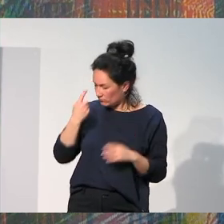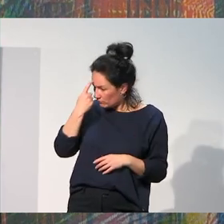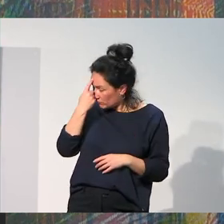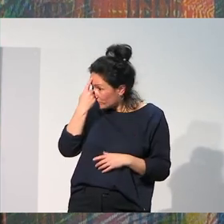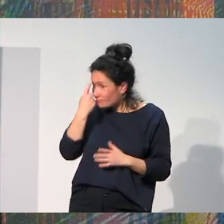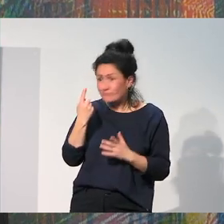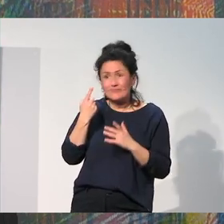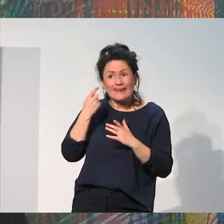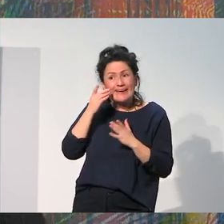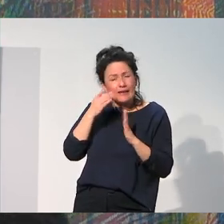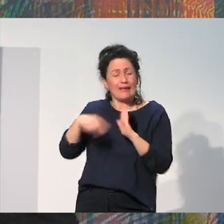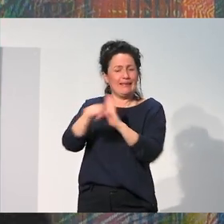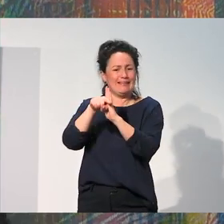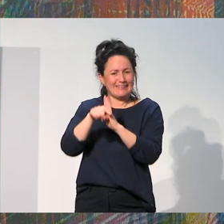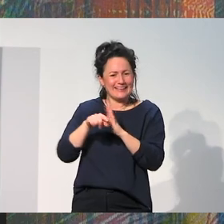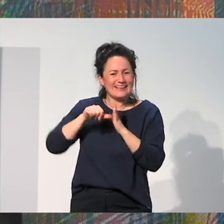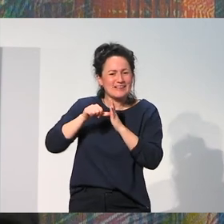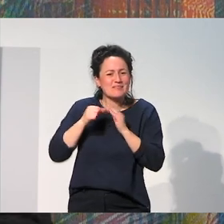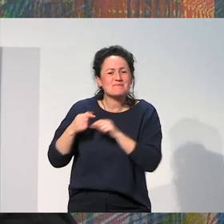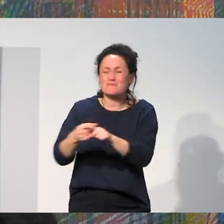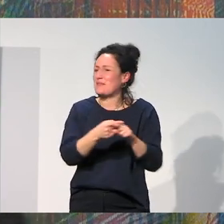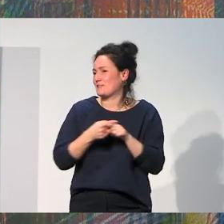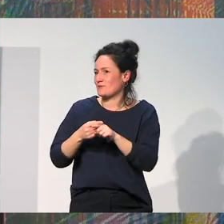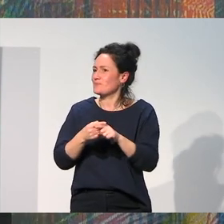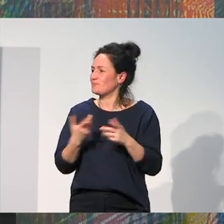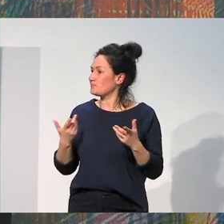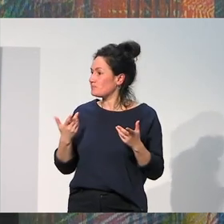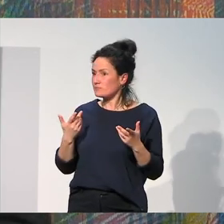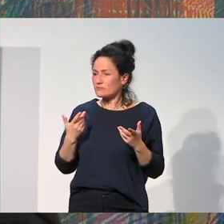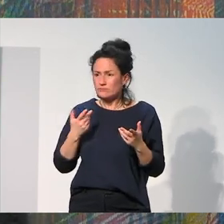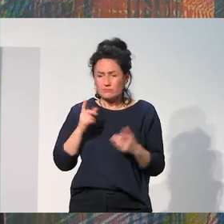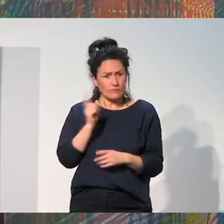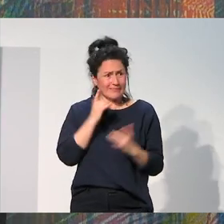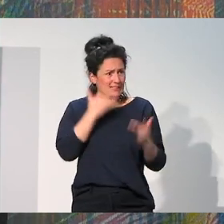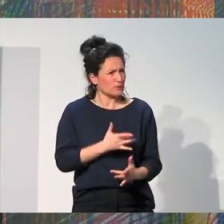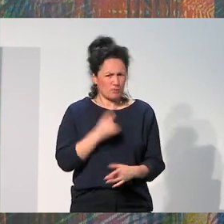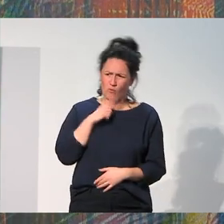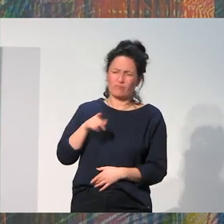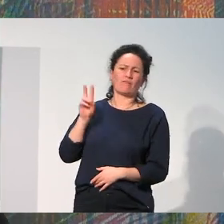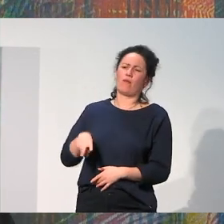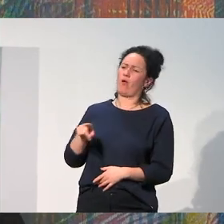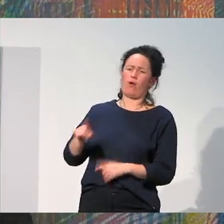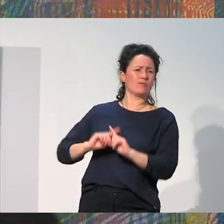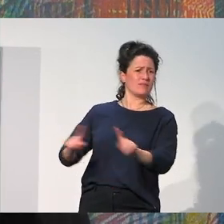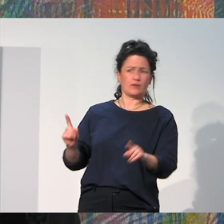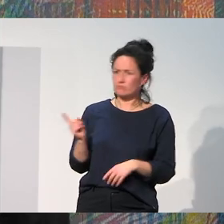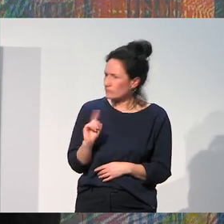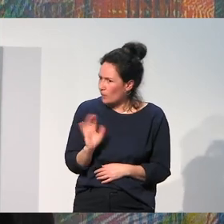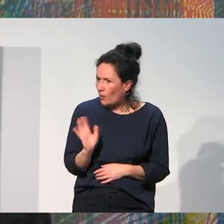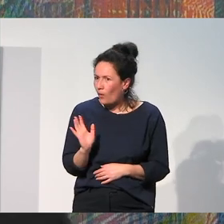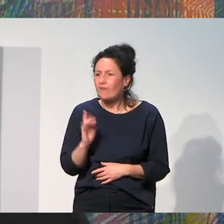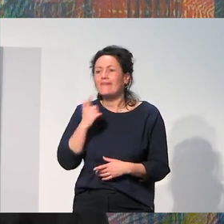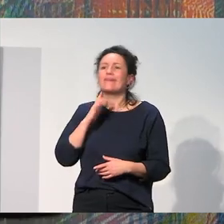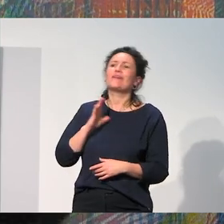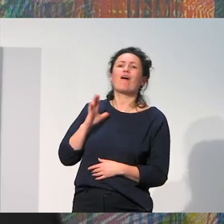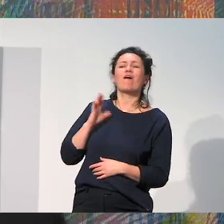espèces, on va être déçus parce que non, ils sont vraiment différents, les animaux, ils ne sont pas pareils. Donc, ceux qui défendent l'idée